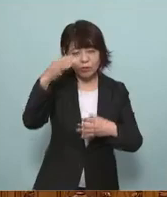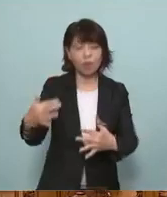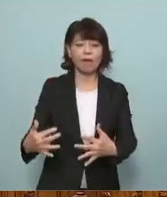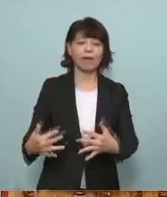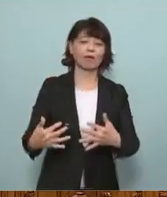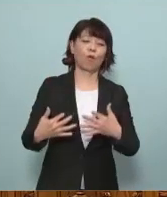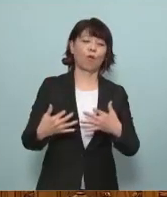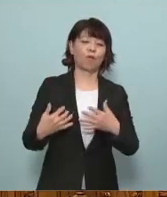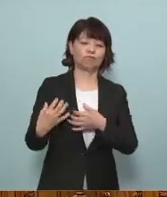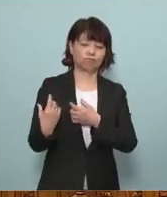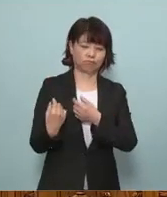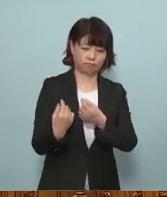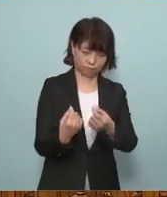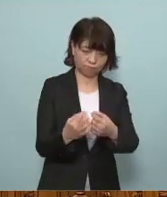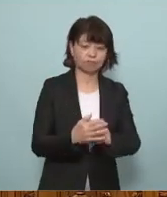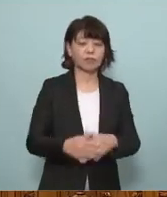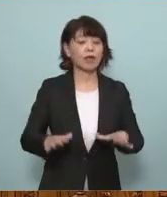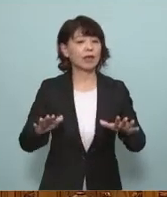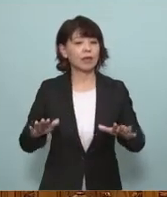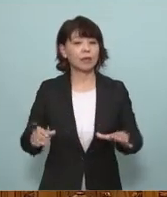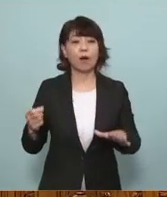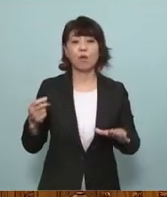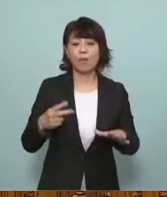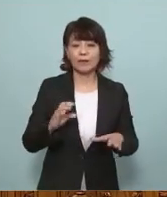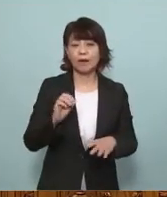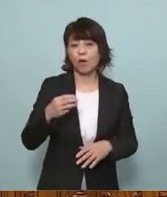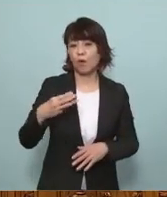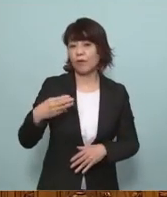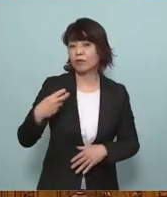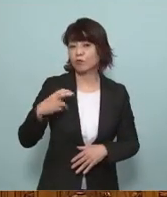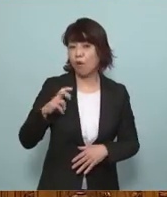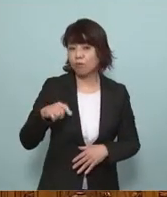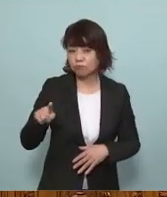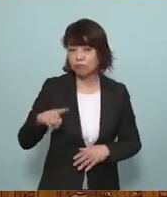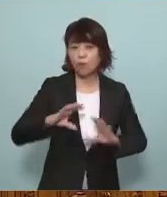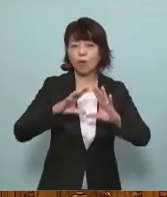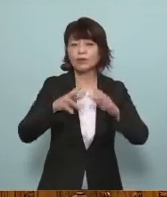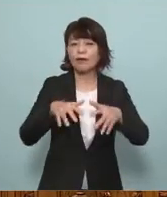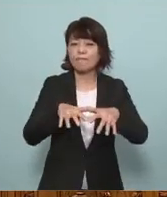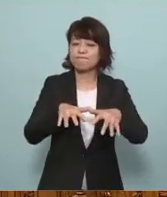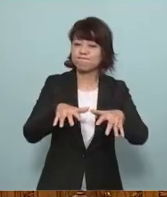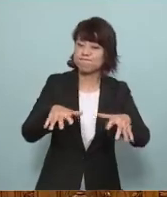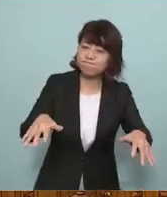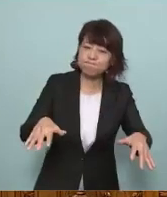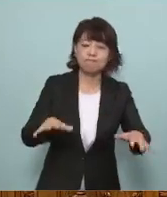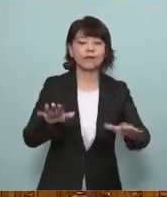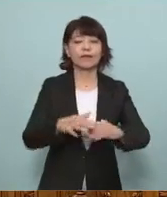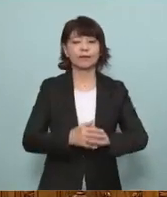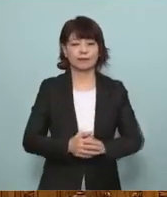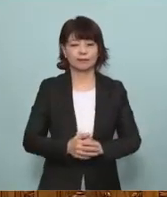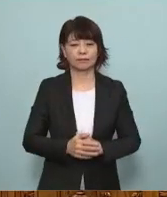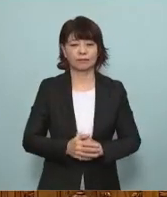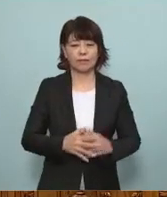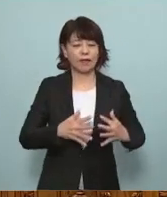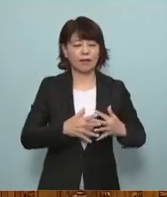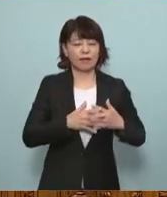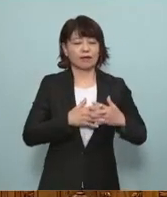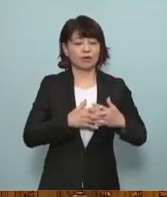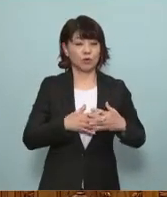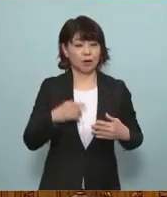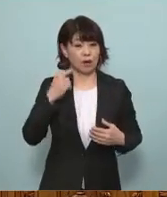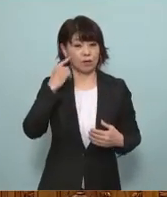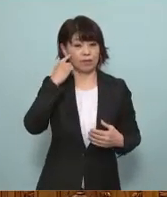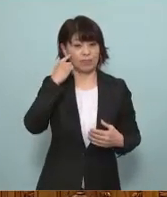ました。今もまたオミクロン株の世界的な感染拡大に直面しています。緊張感を持